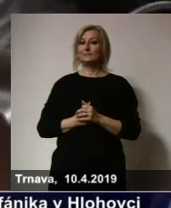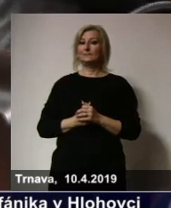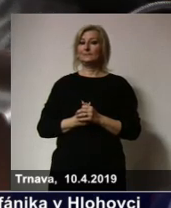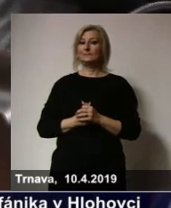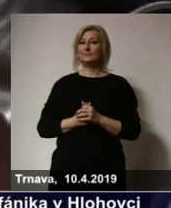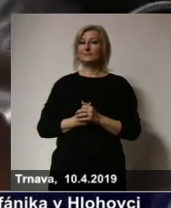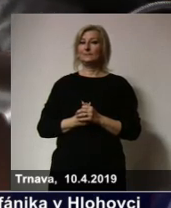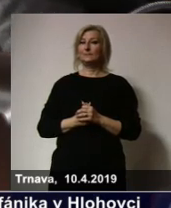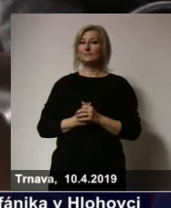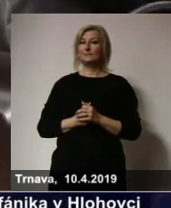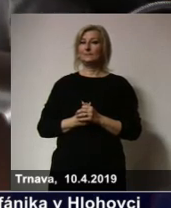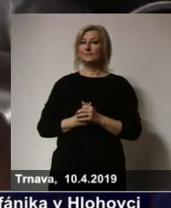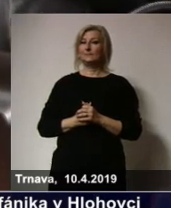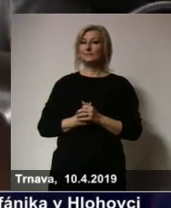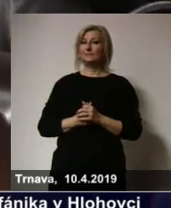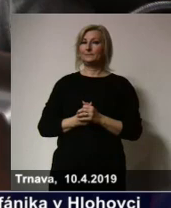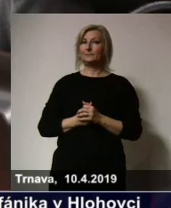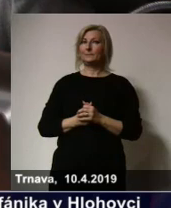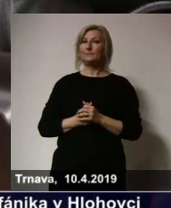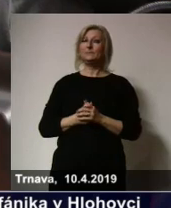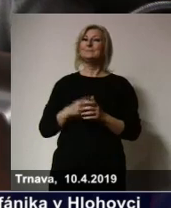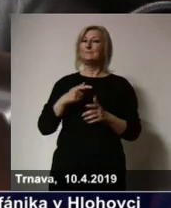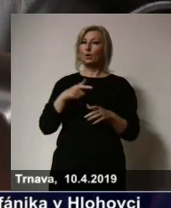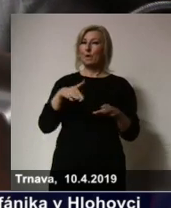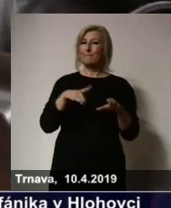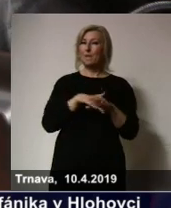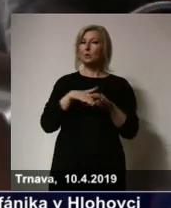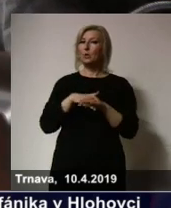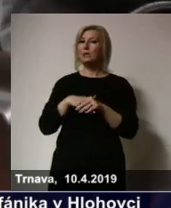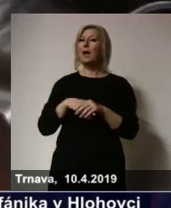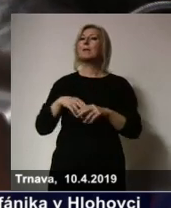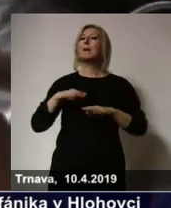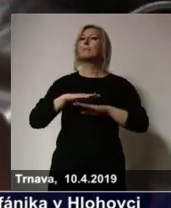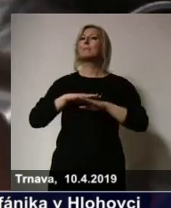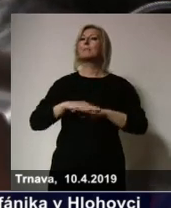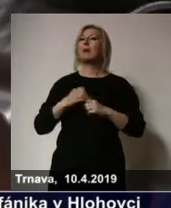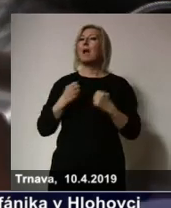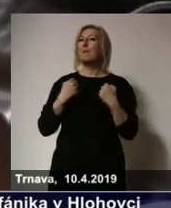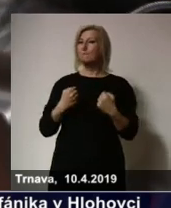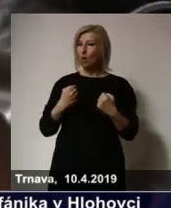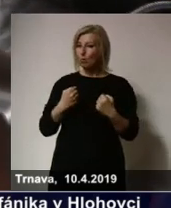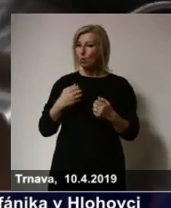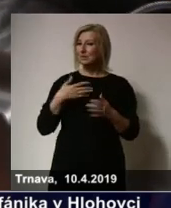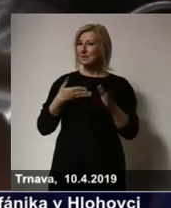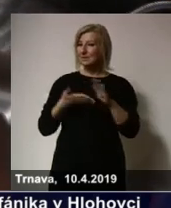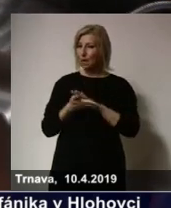Vzhľadom na to, že sa jedná o personálnu právomoc pléna zastupiteľstva, budeme musieť ísť